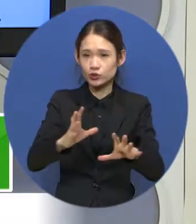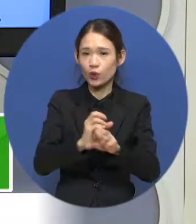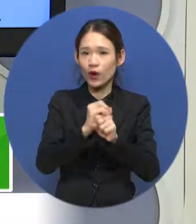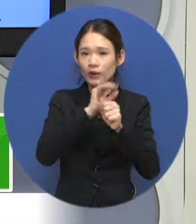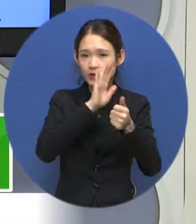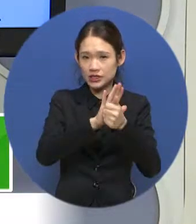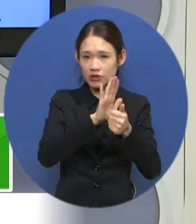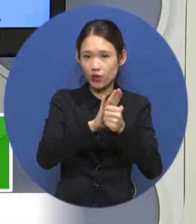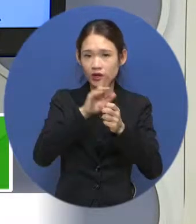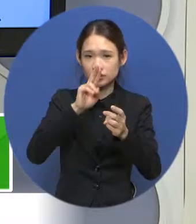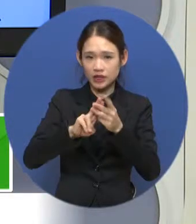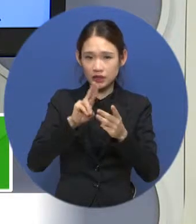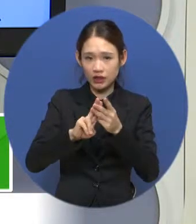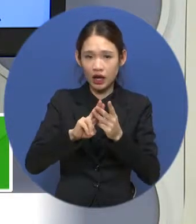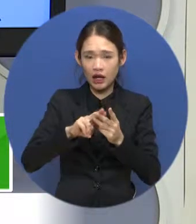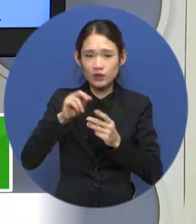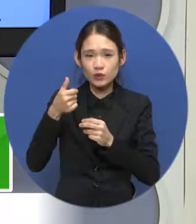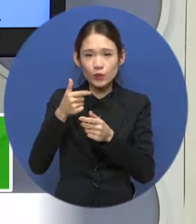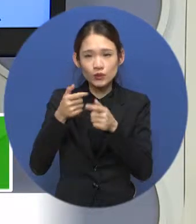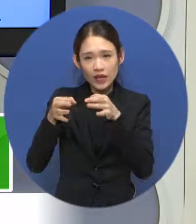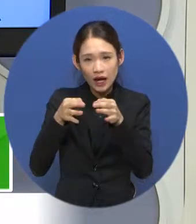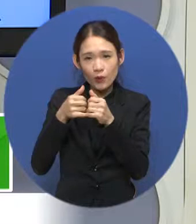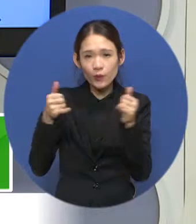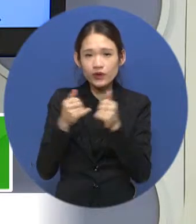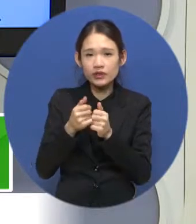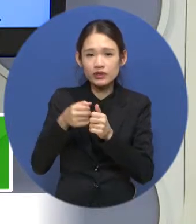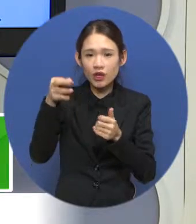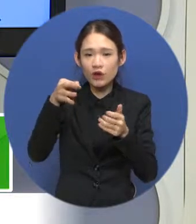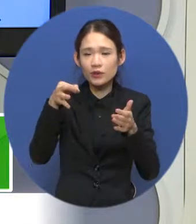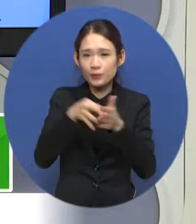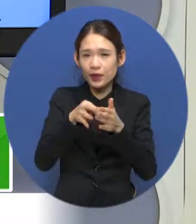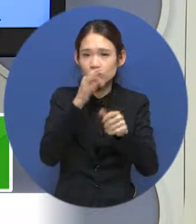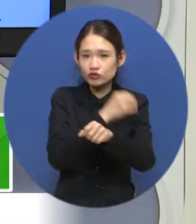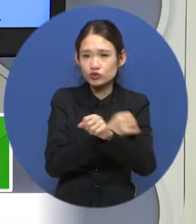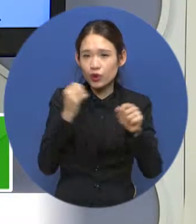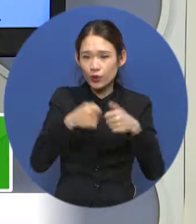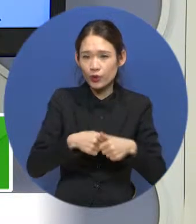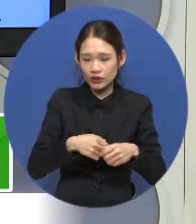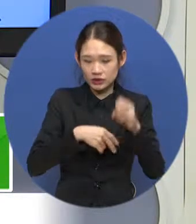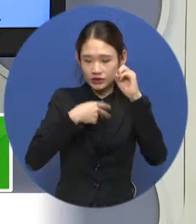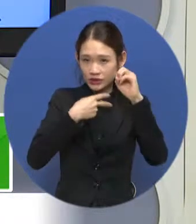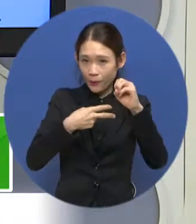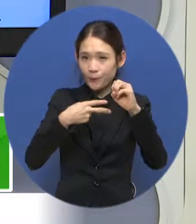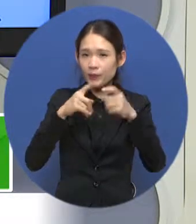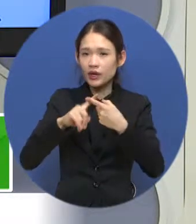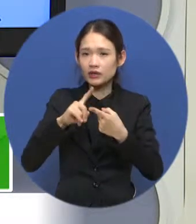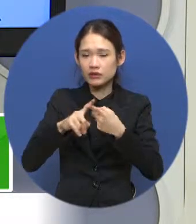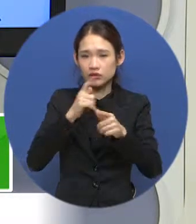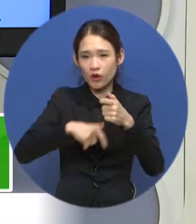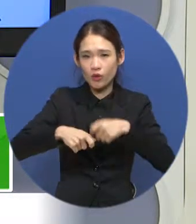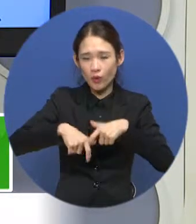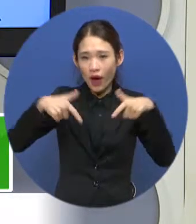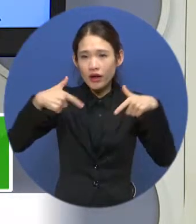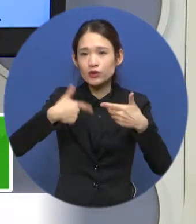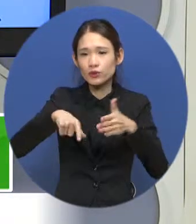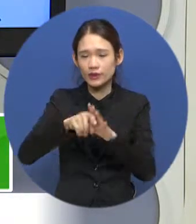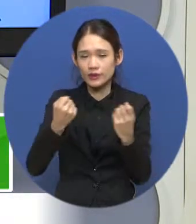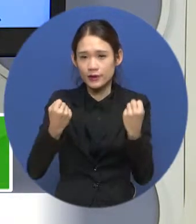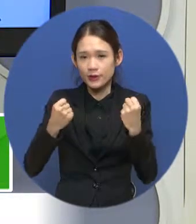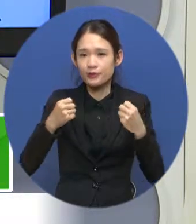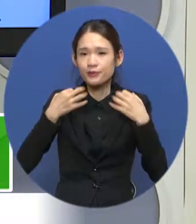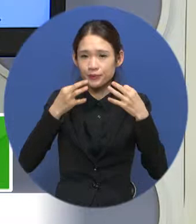소상공인 결제 수수료 부담을 덜어주기 위한 제로 페이가 확산될 수 있도록 적극적으로 힘을 보태겠다 고